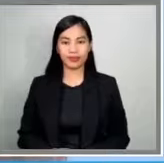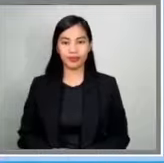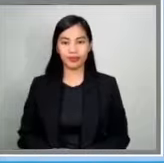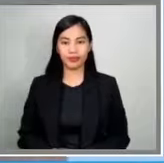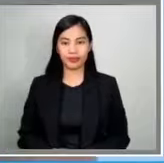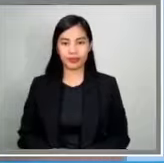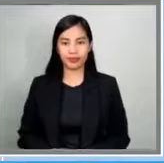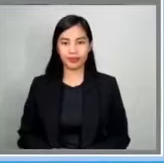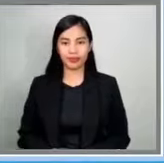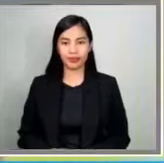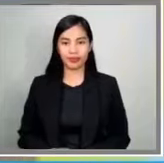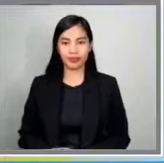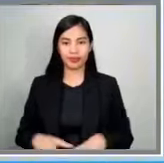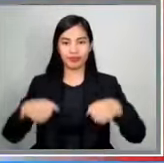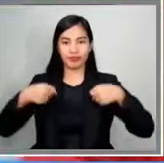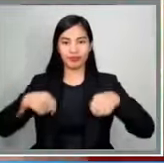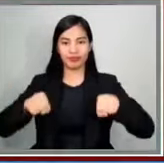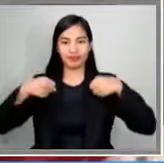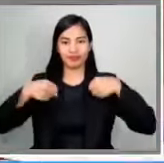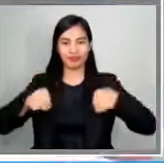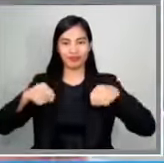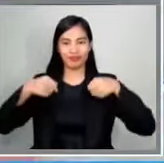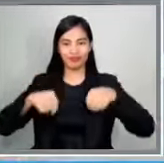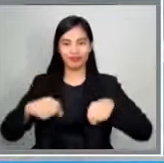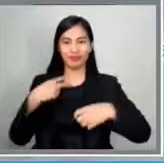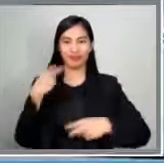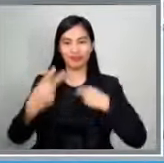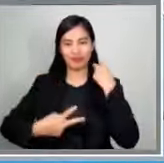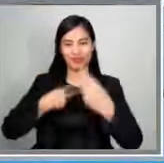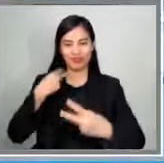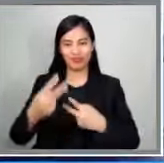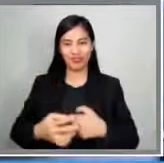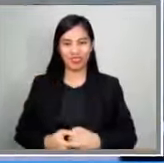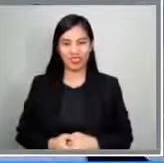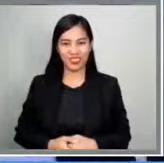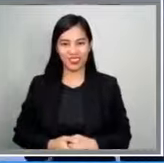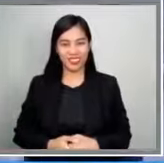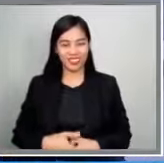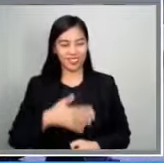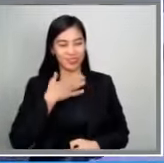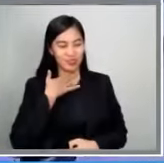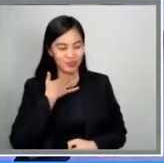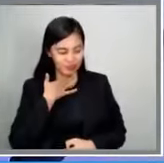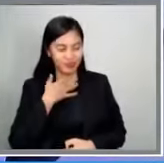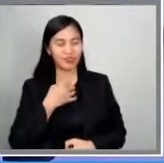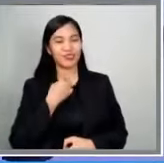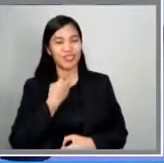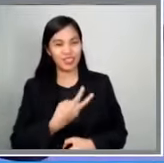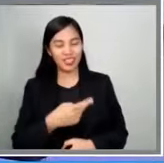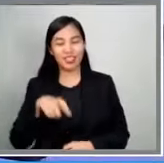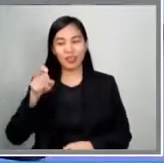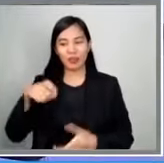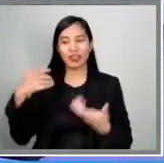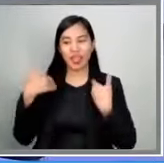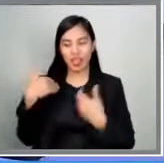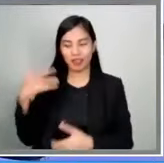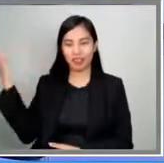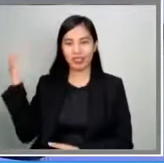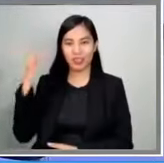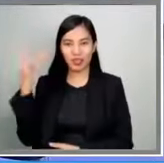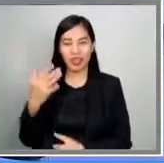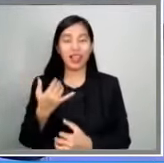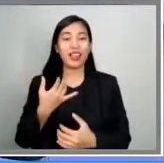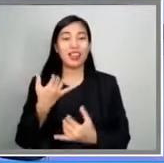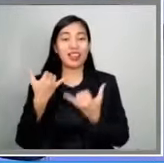vroom, vroom, vroom. Oh. May papiyok sa- oh, oh. May sound effects. Kasi nga, pumiyok ang next guest moto natin, ipapakilala